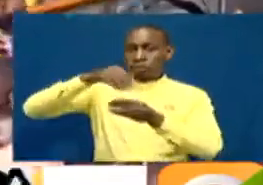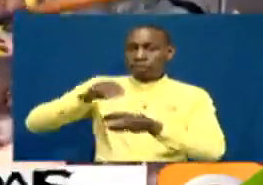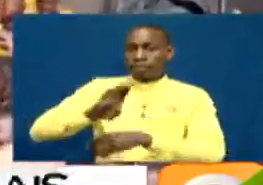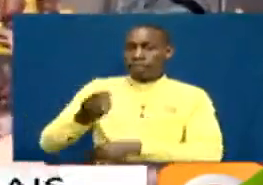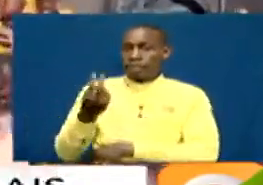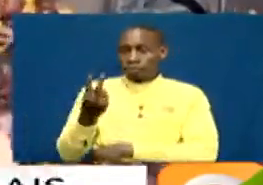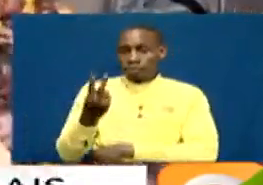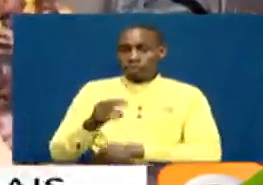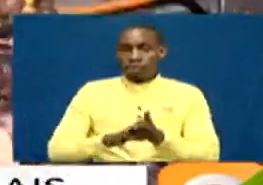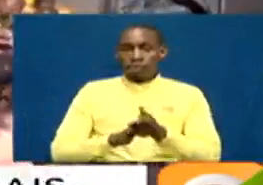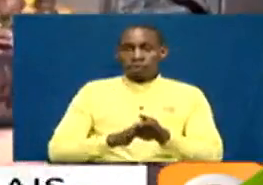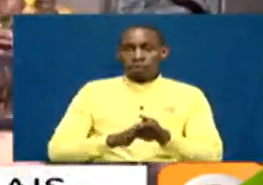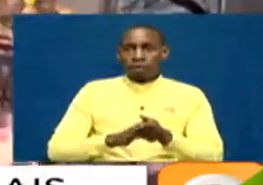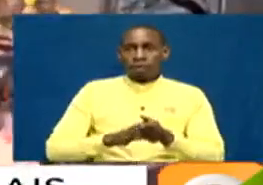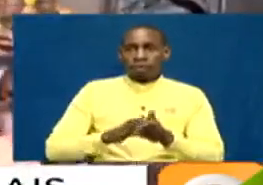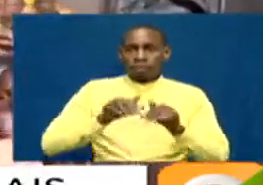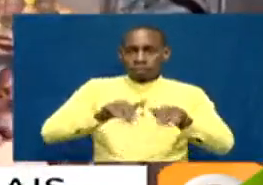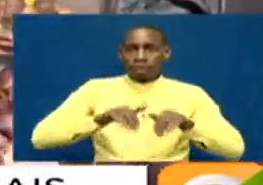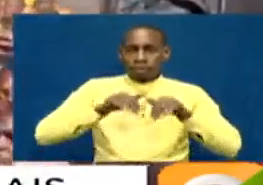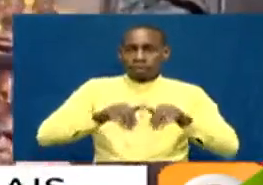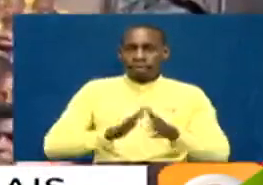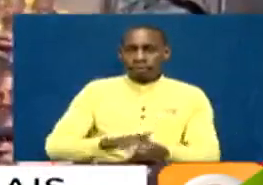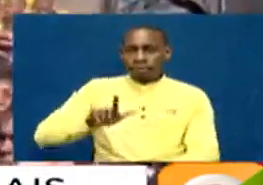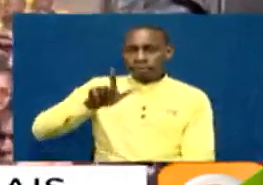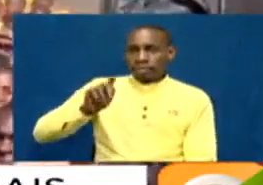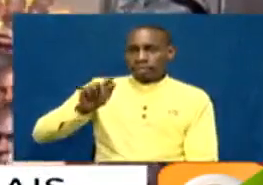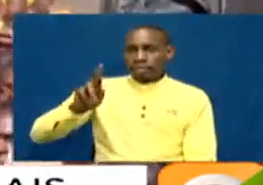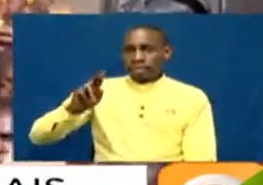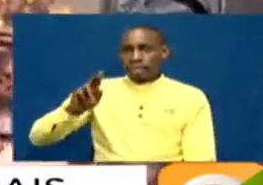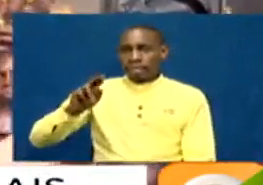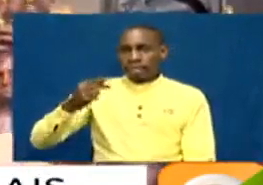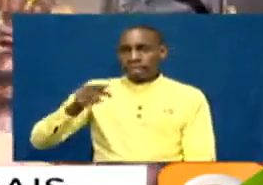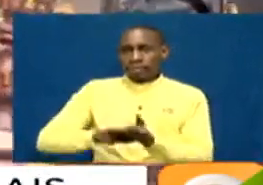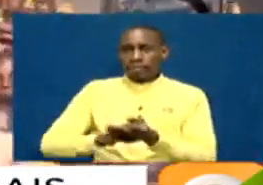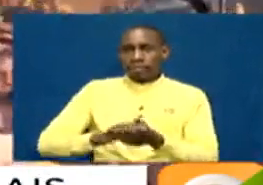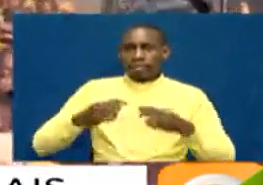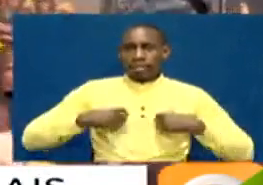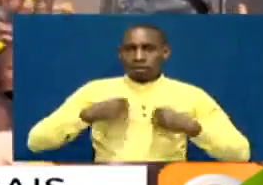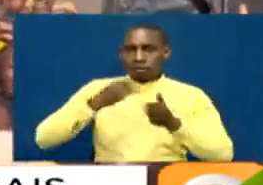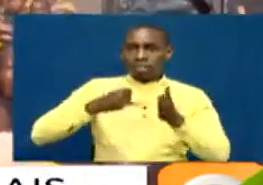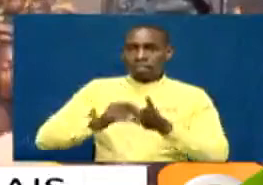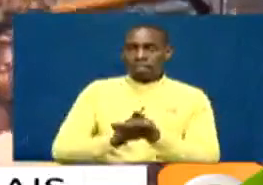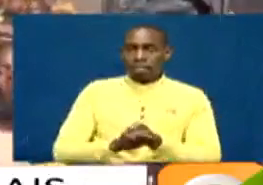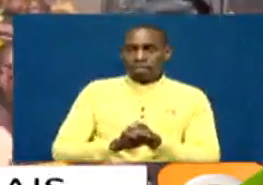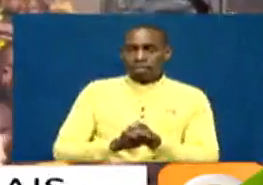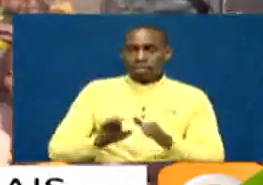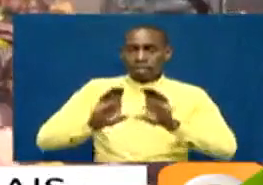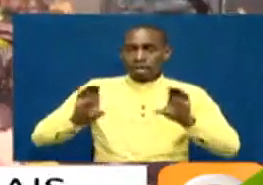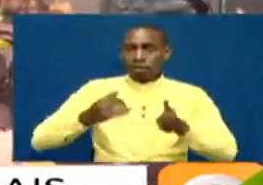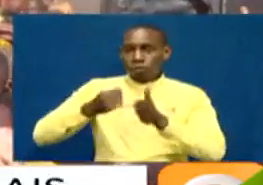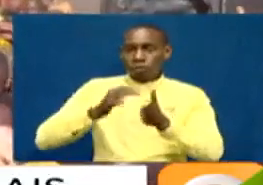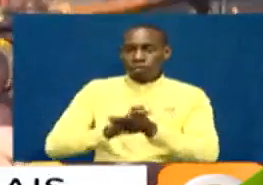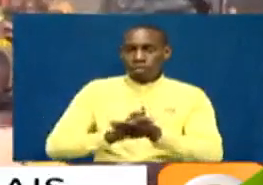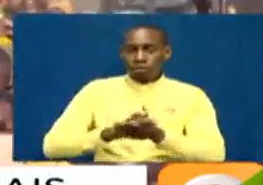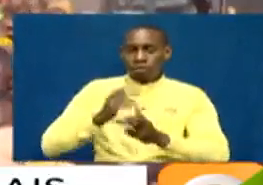200 kwa agro processing, mambo ya leather industry, mambo ya textile industry, mambo ya wood industry, tuweke